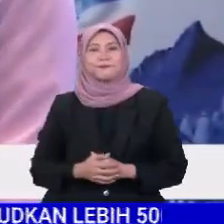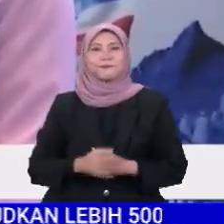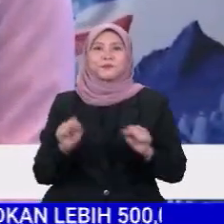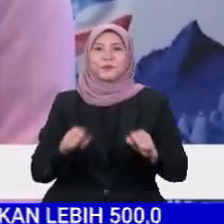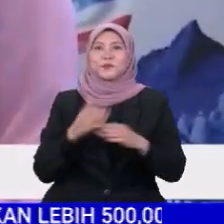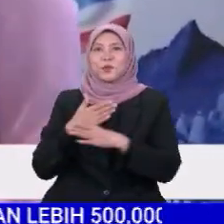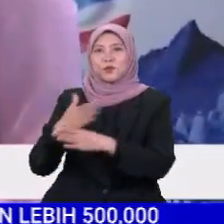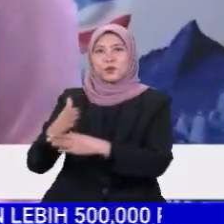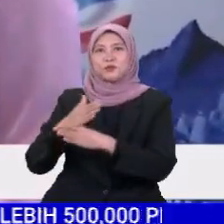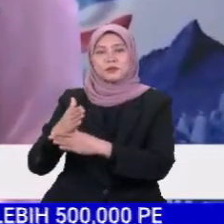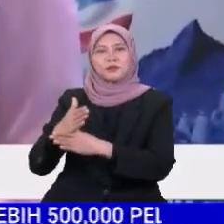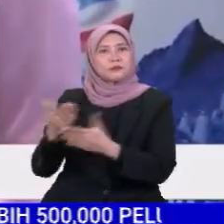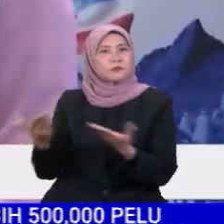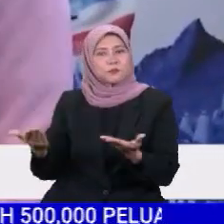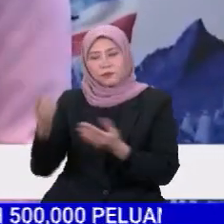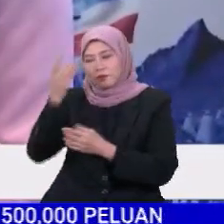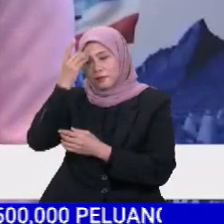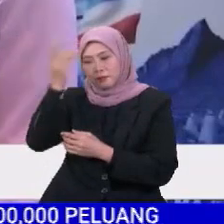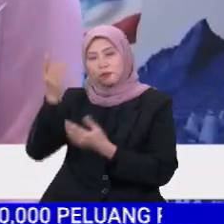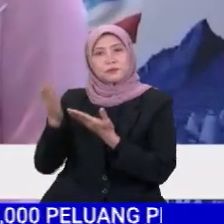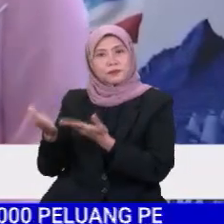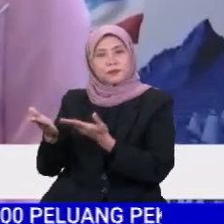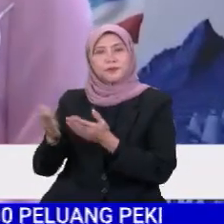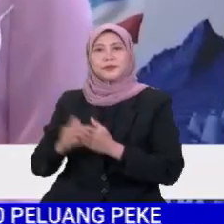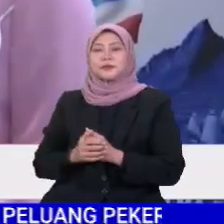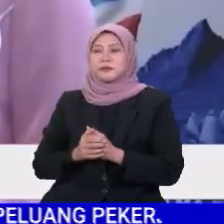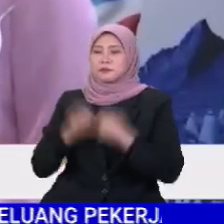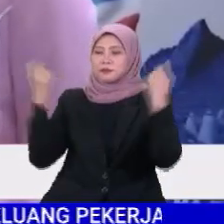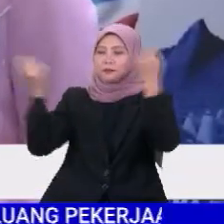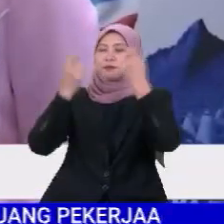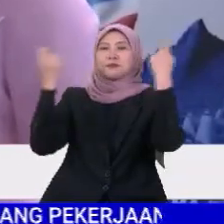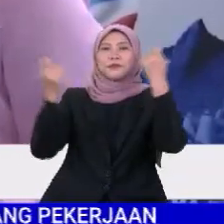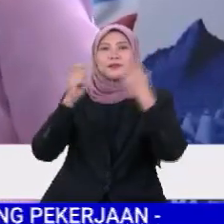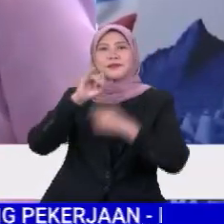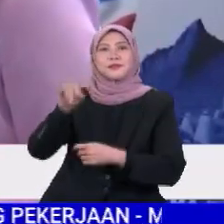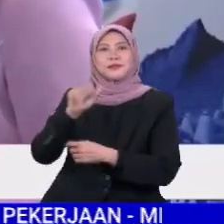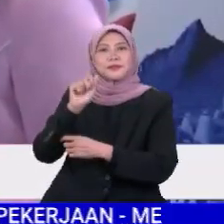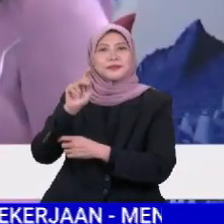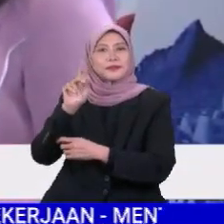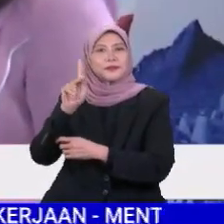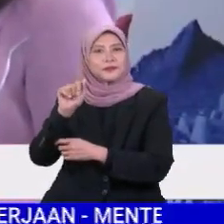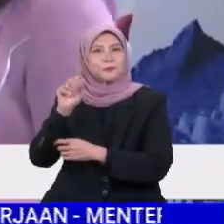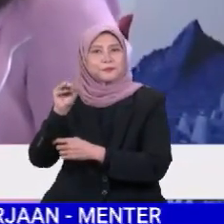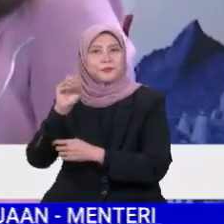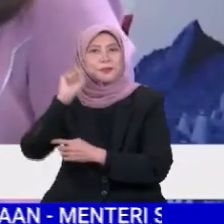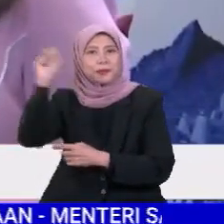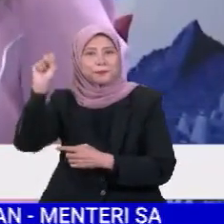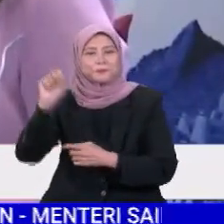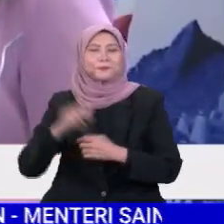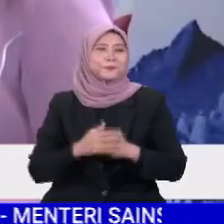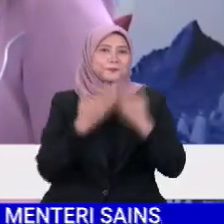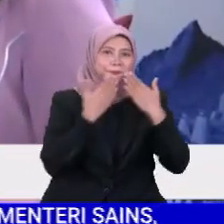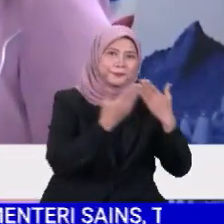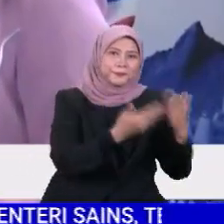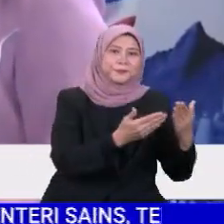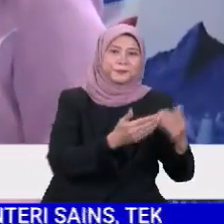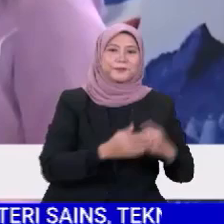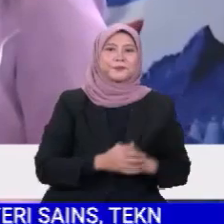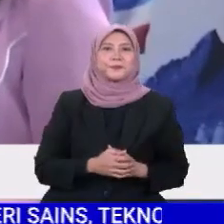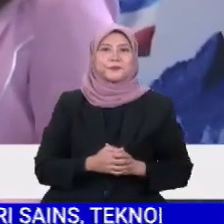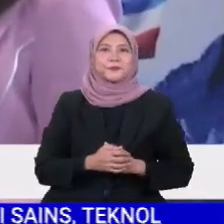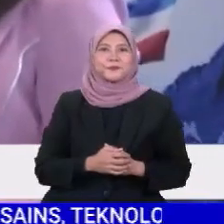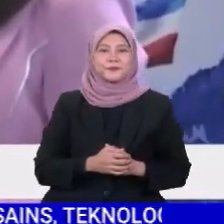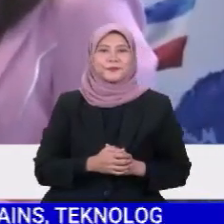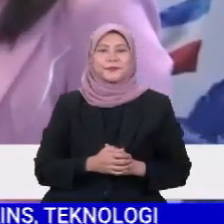boleh dikongsikan bagaimana Datuk melihat sambutan JAKM Sabah ini. Terima kasih ya, Cik Mazrona. Dan